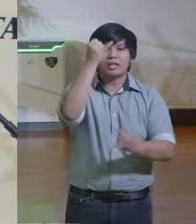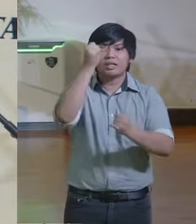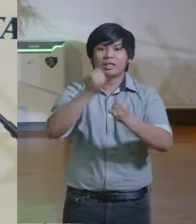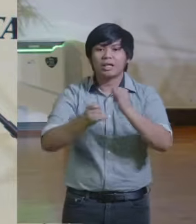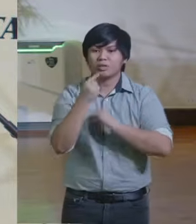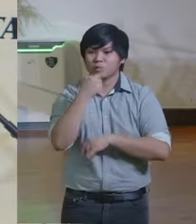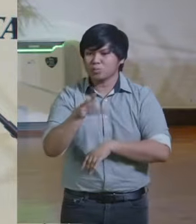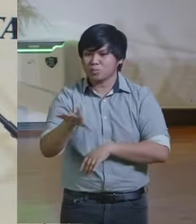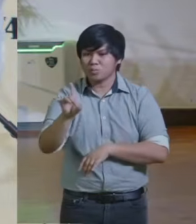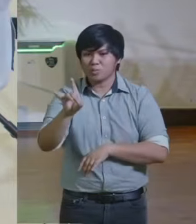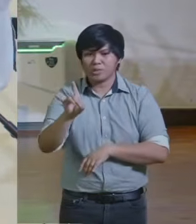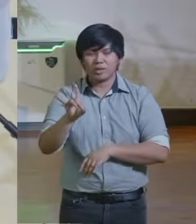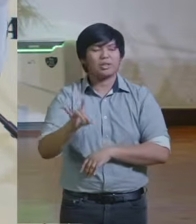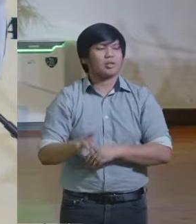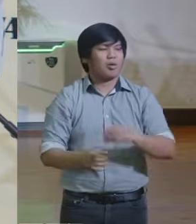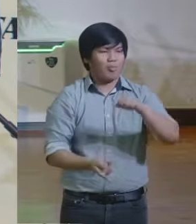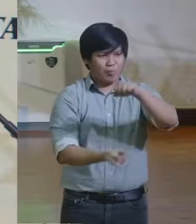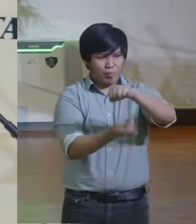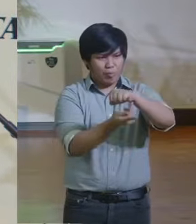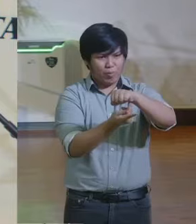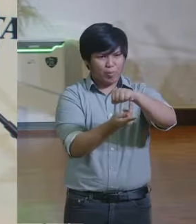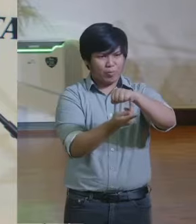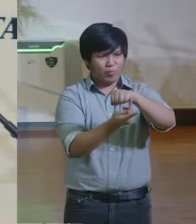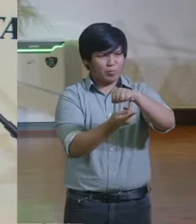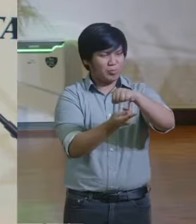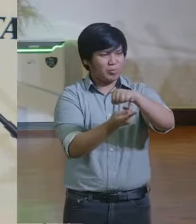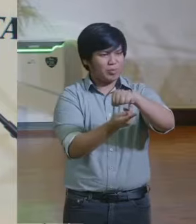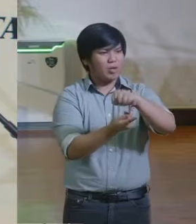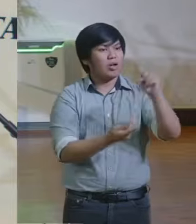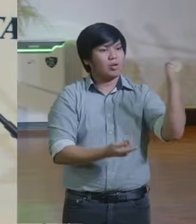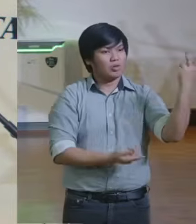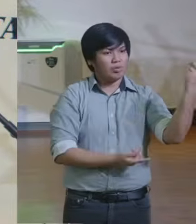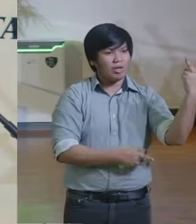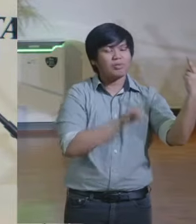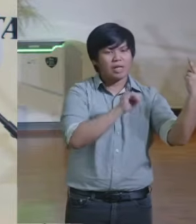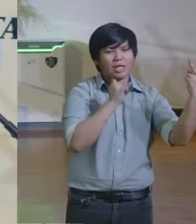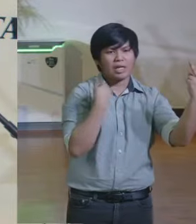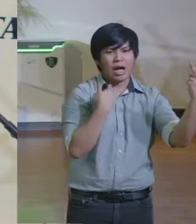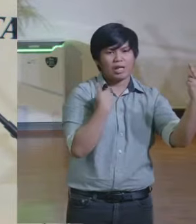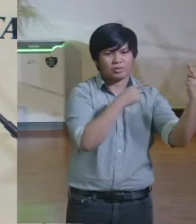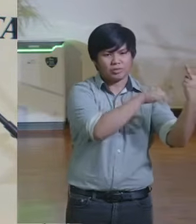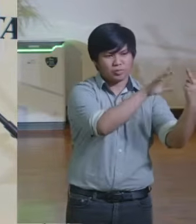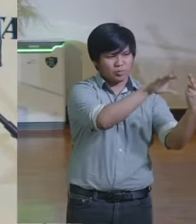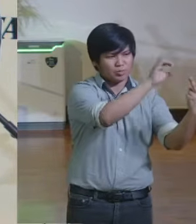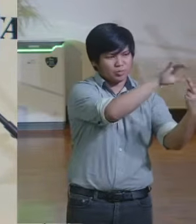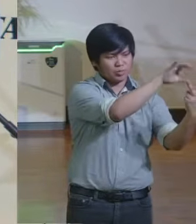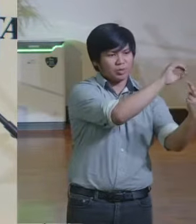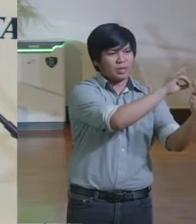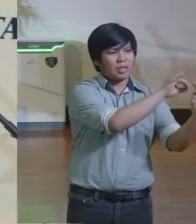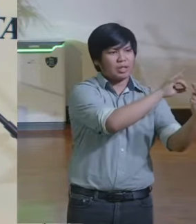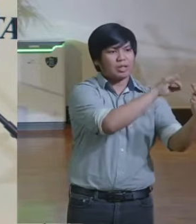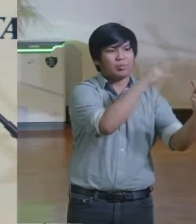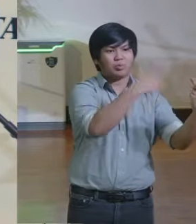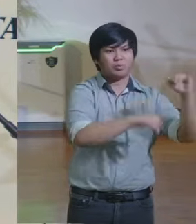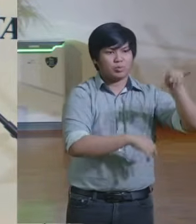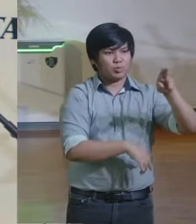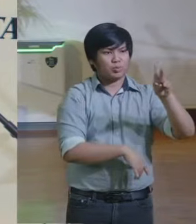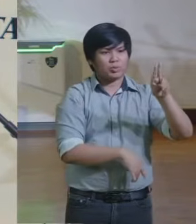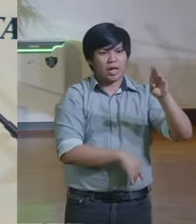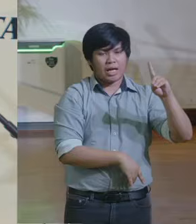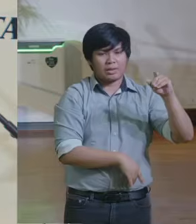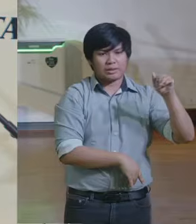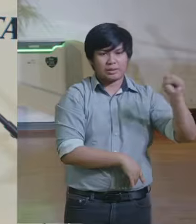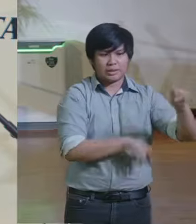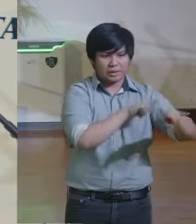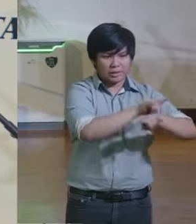dyan ay si Paul. Dinagdag po doon sa original na 12, nabawasan ng isa,